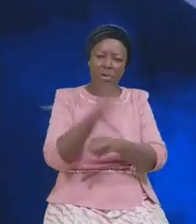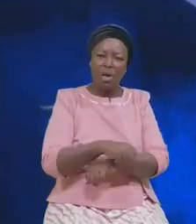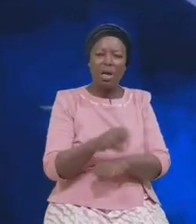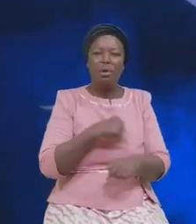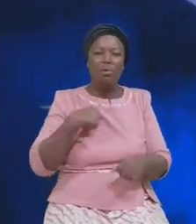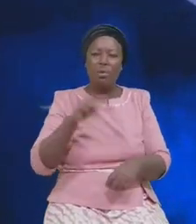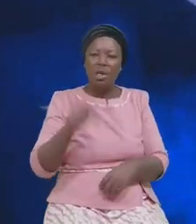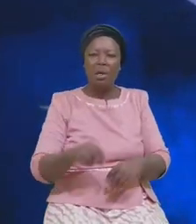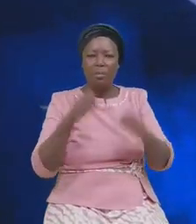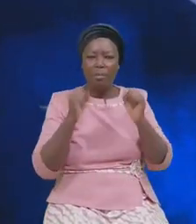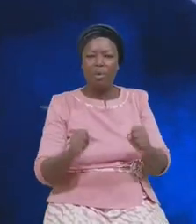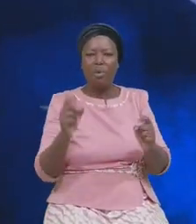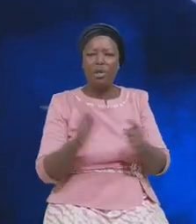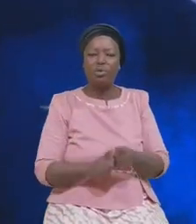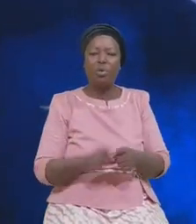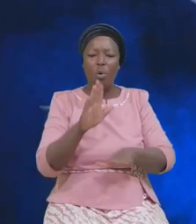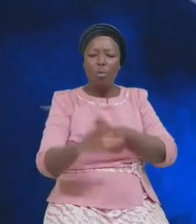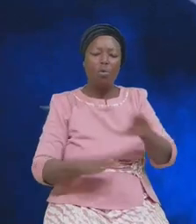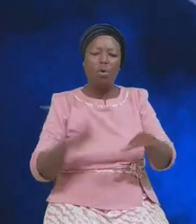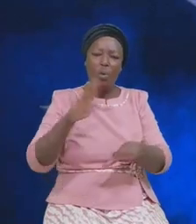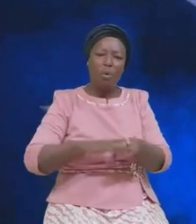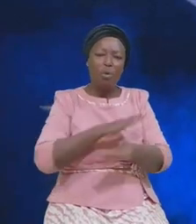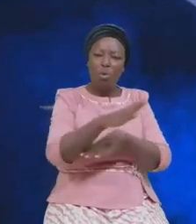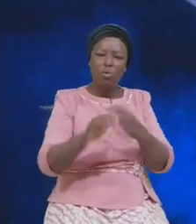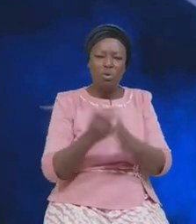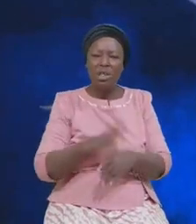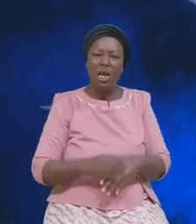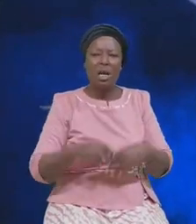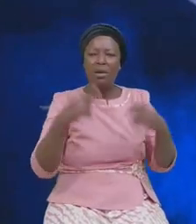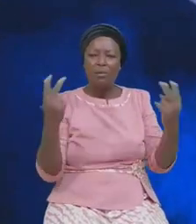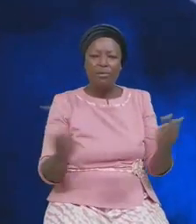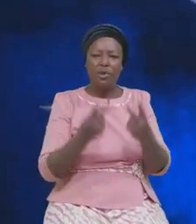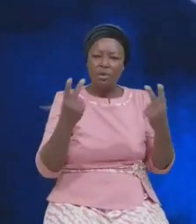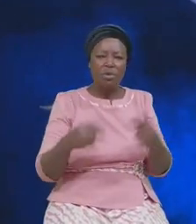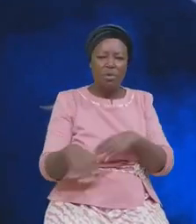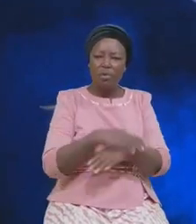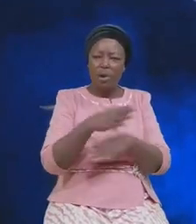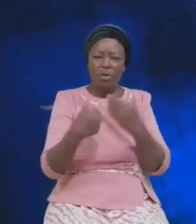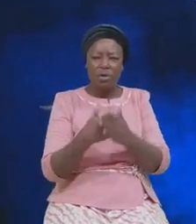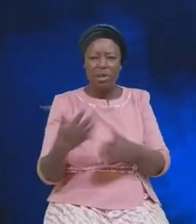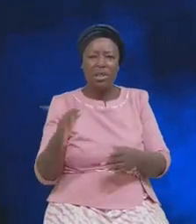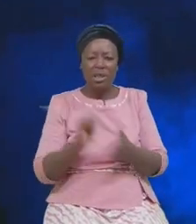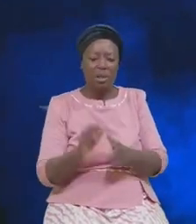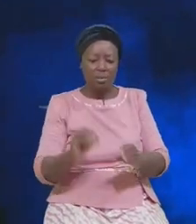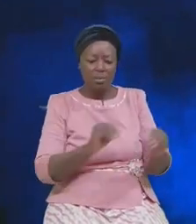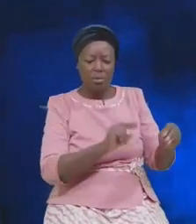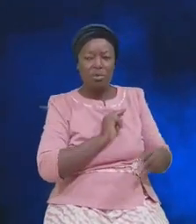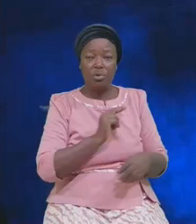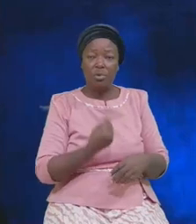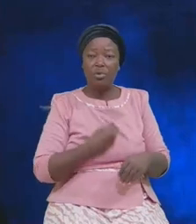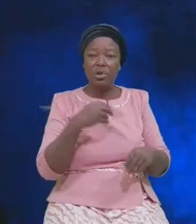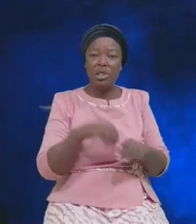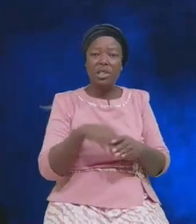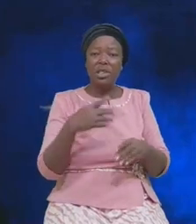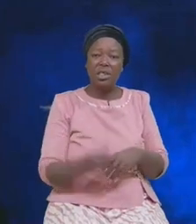puissance pour être en mesure de piétiner et de passer au-dessus les choses qui nous amenaient ou nous gardaient dans le